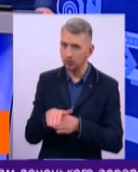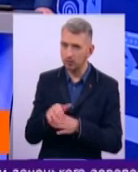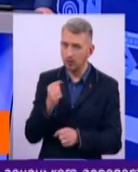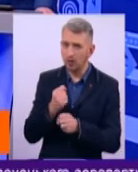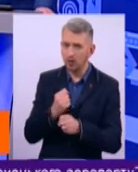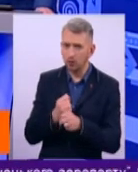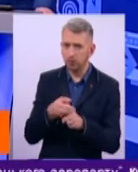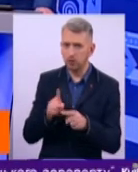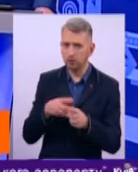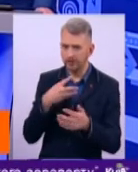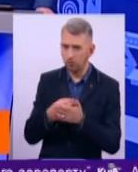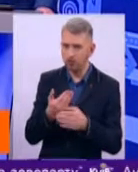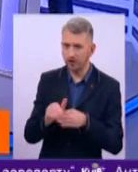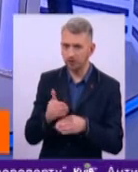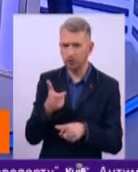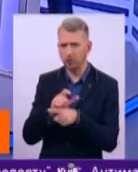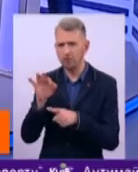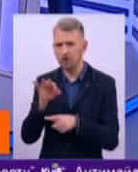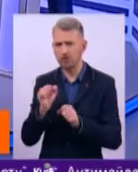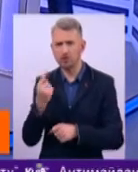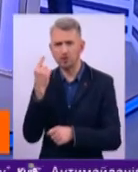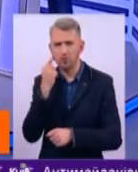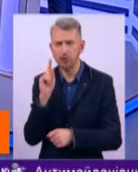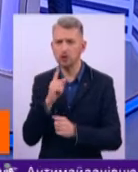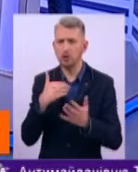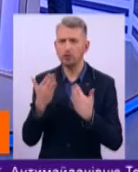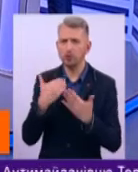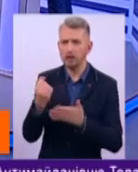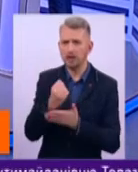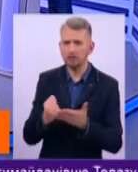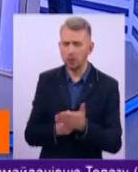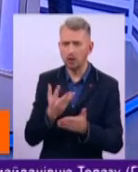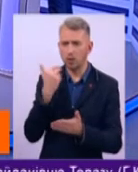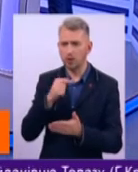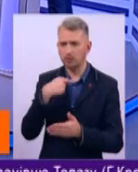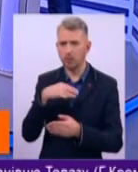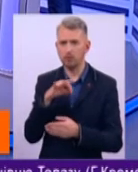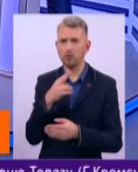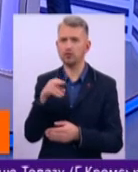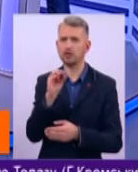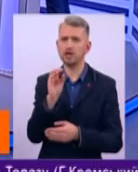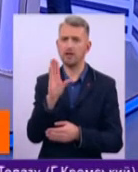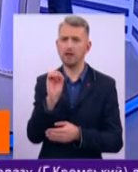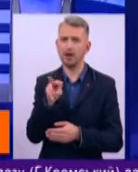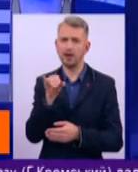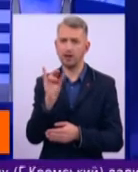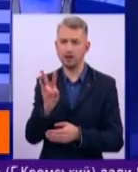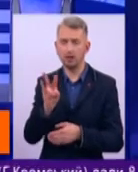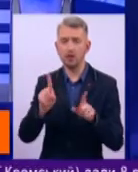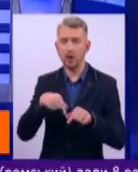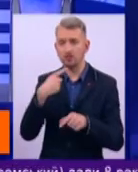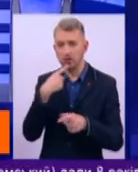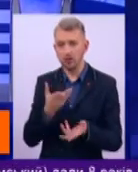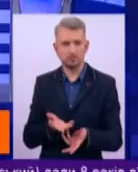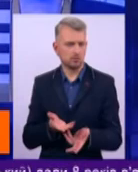робить ось цю свою частину. Адже досить часто можна почути, що стосується зброї, коли мова йшла про джавеліни. Теж казали нам, хлопці,